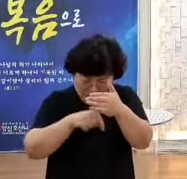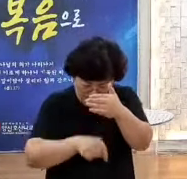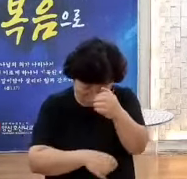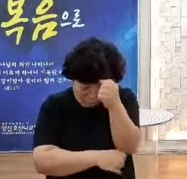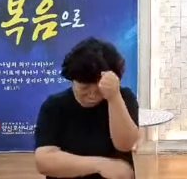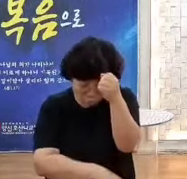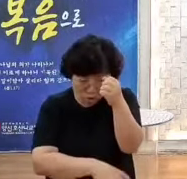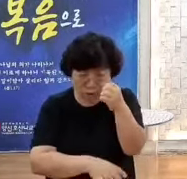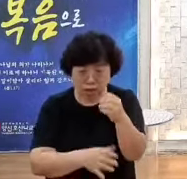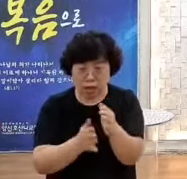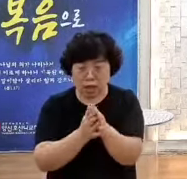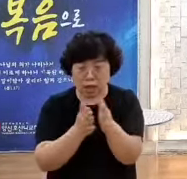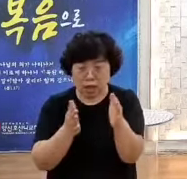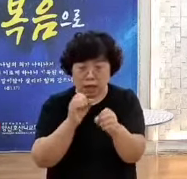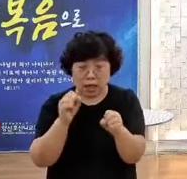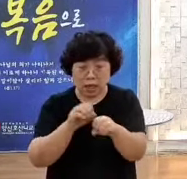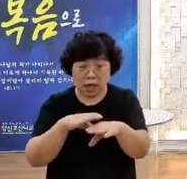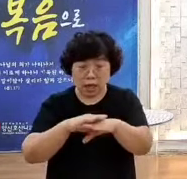그래서 불안한 거예요.